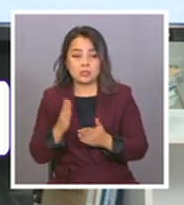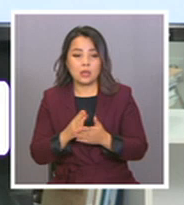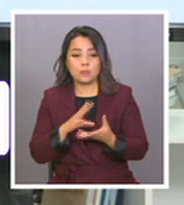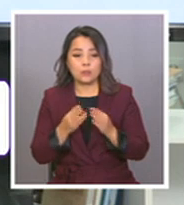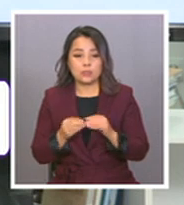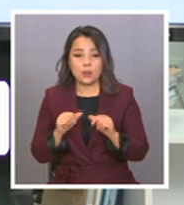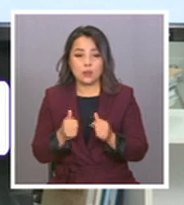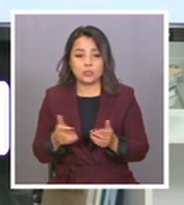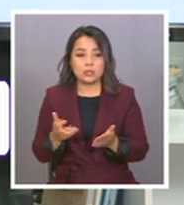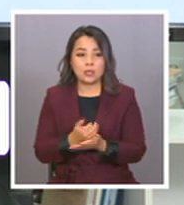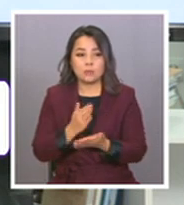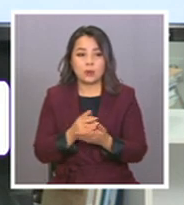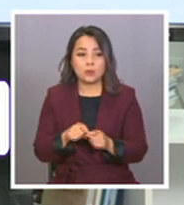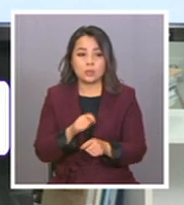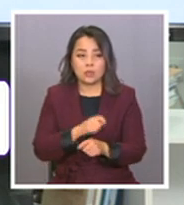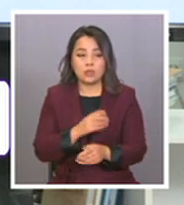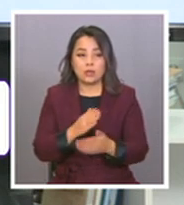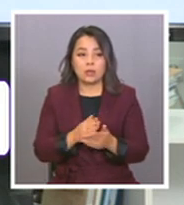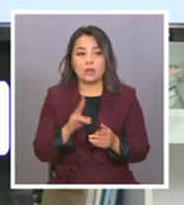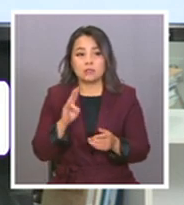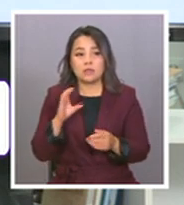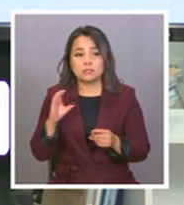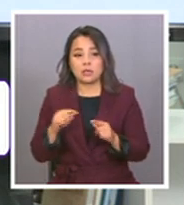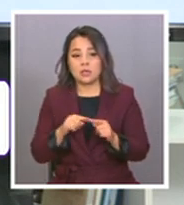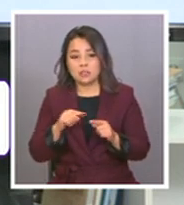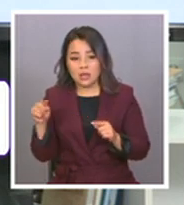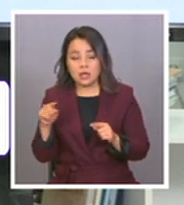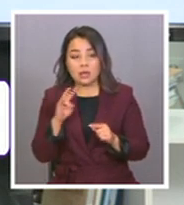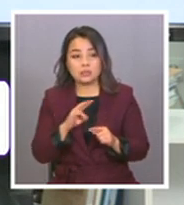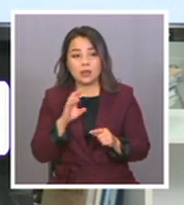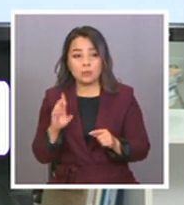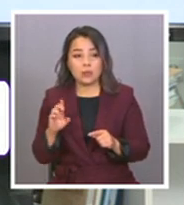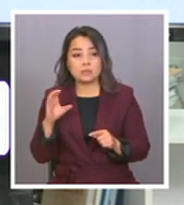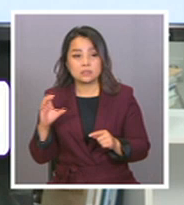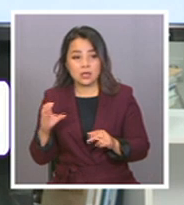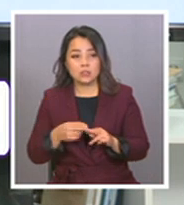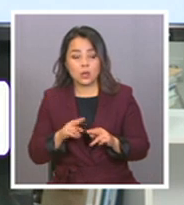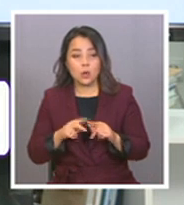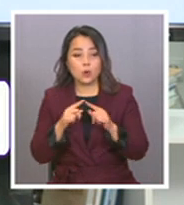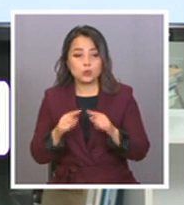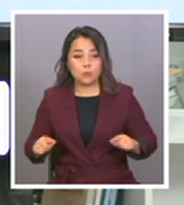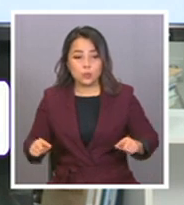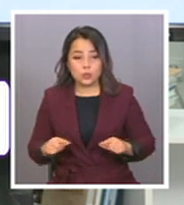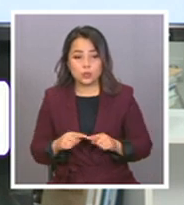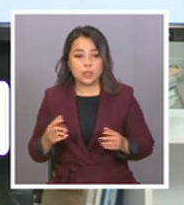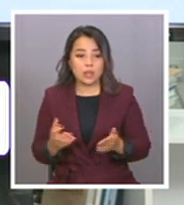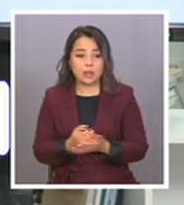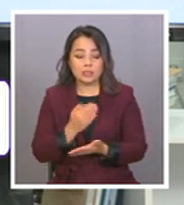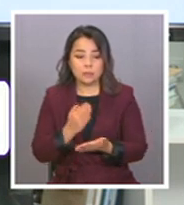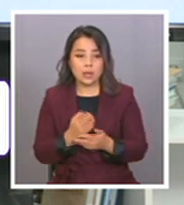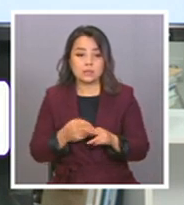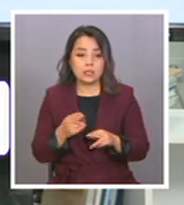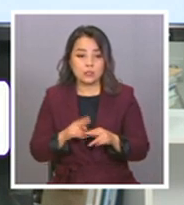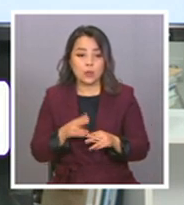алайық. Ал N-нан C-ға дейін біз түзу түсіретін болсақ, онда NBC үш бұрышы пайда болады. Сол үш бұрыштан